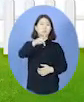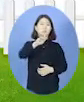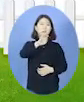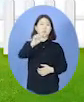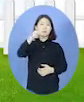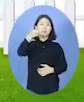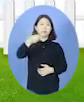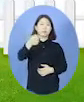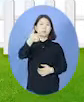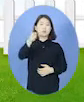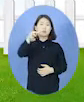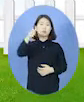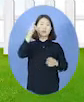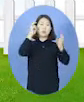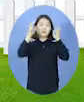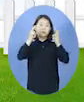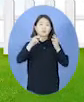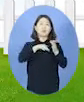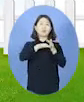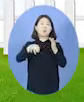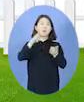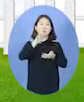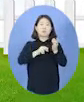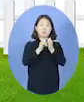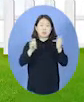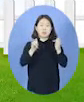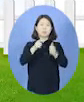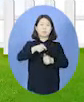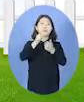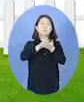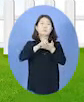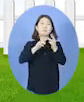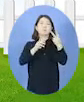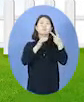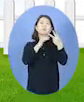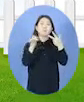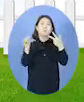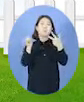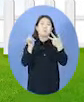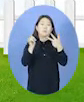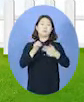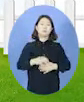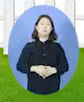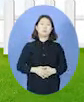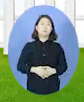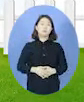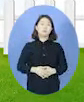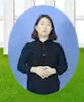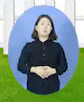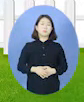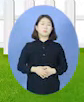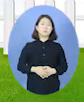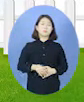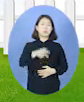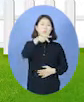채용정보입니다. 서북파트너스 주식회사에서 가전판매원 7명을 모집합니다.